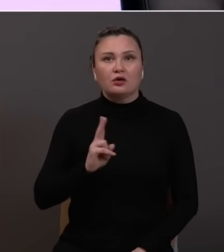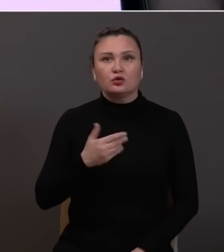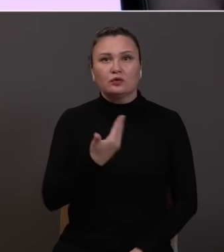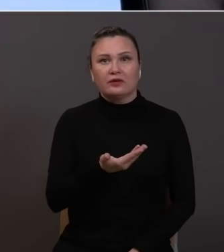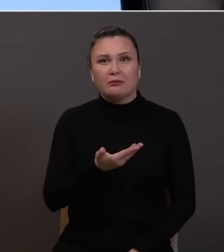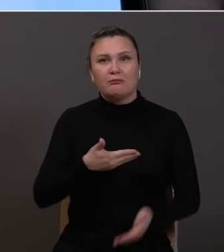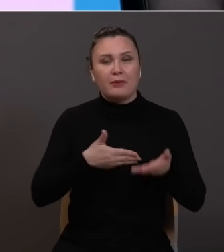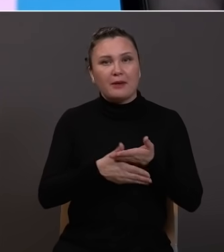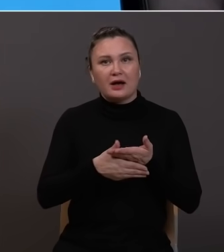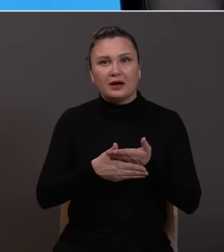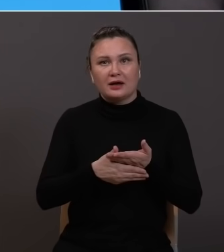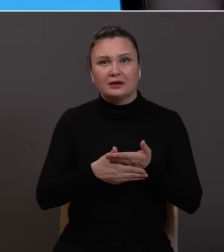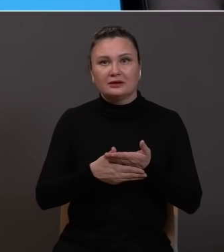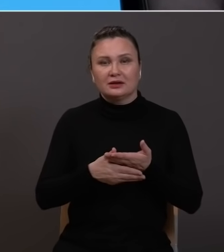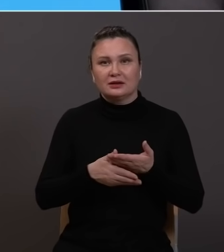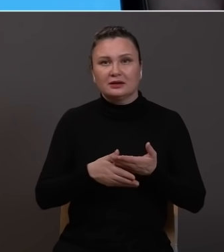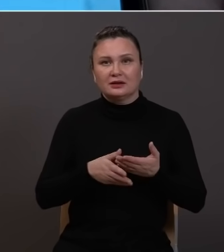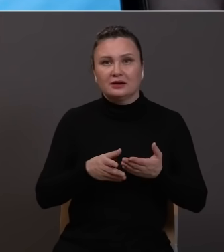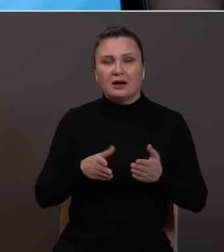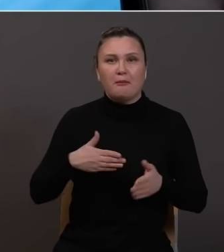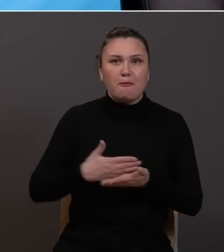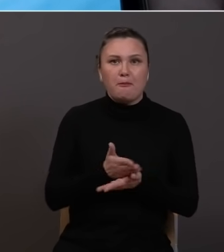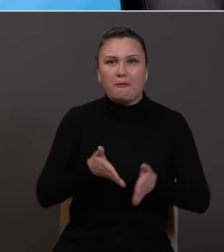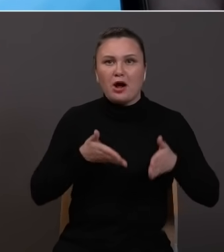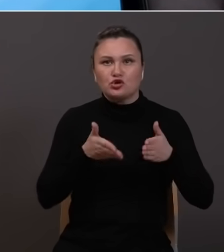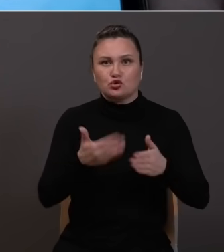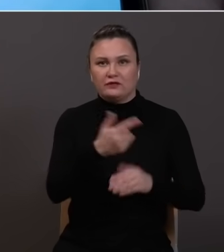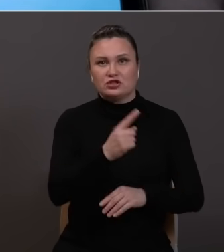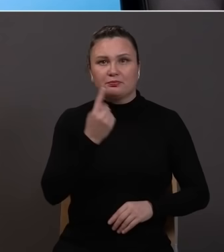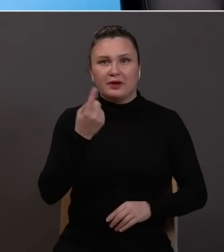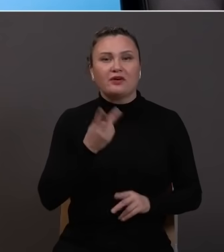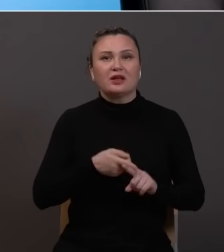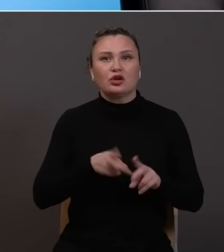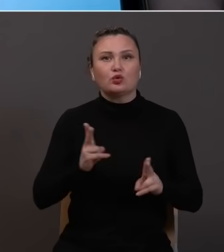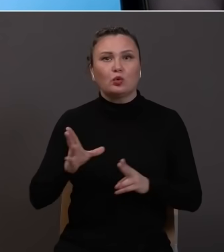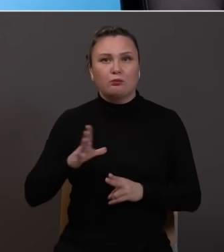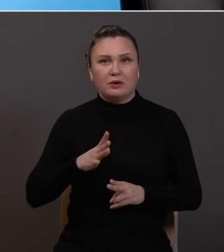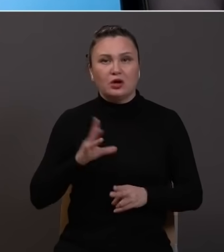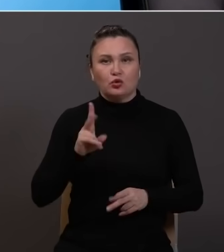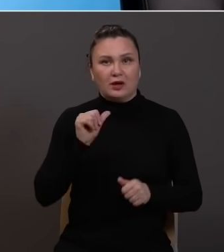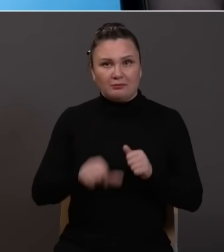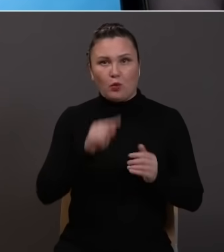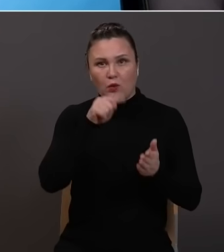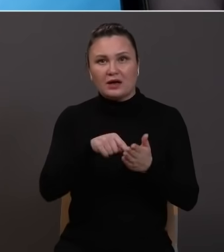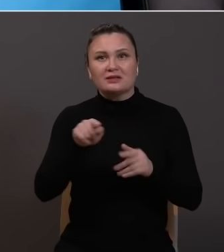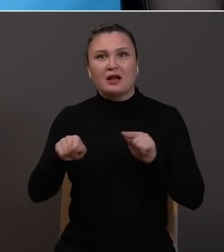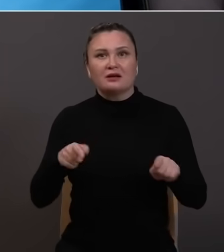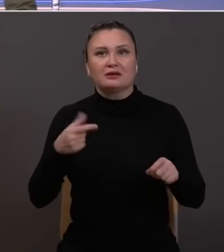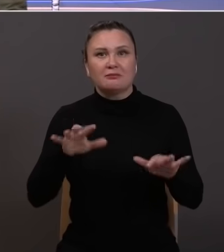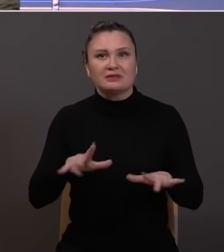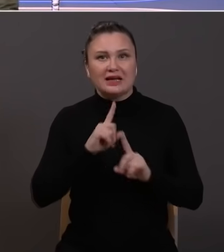вам помогают или помогали составить маршрут, вот первый ваш? Это кто такие были, которые именно указали на те места?